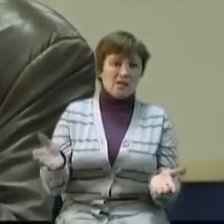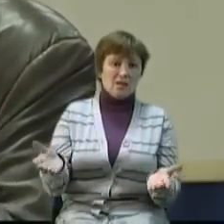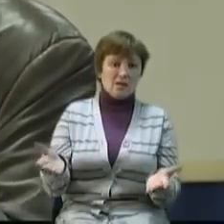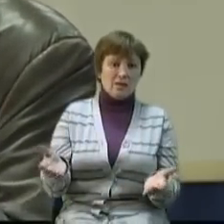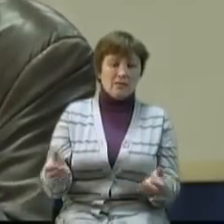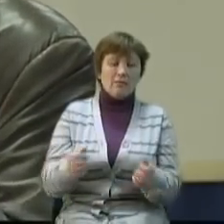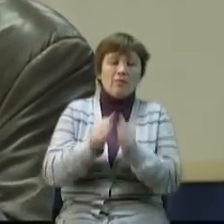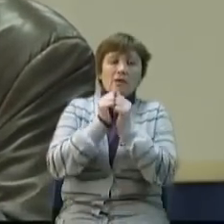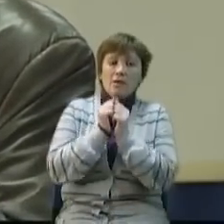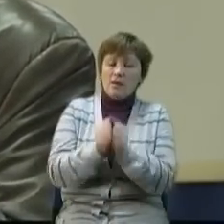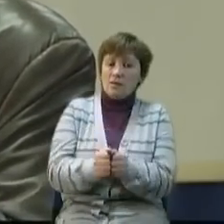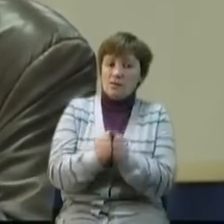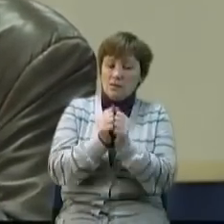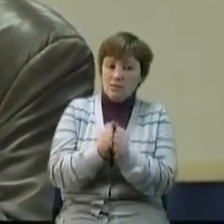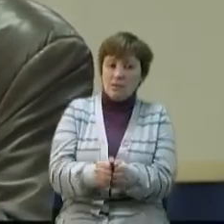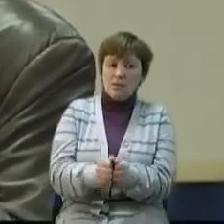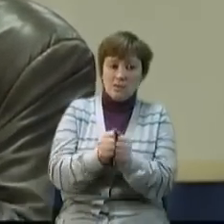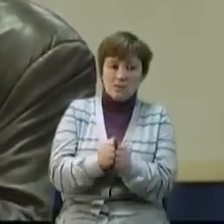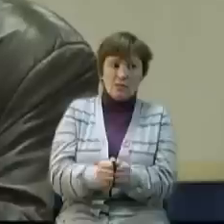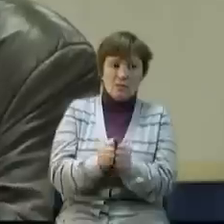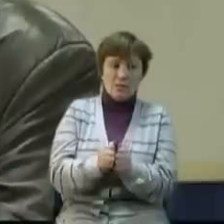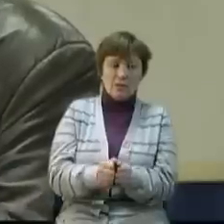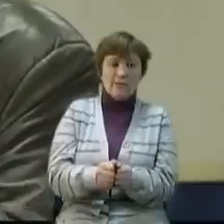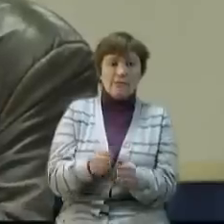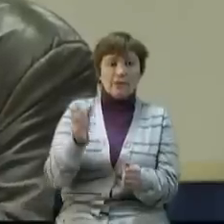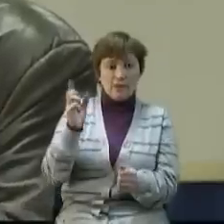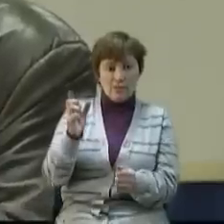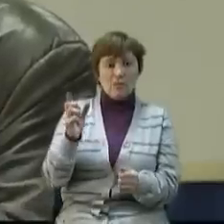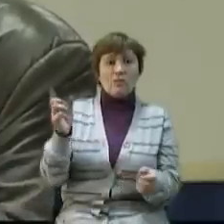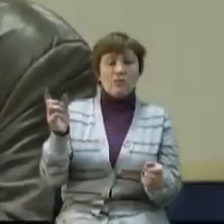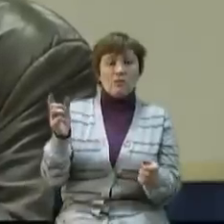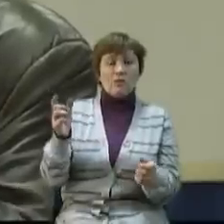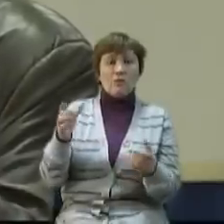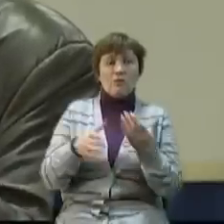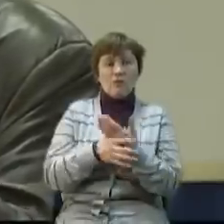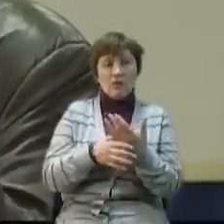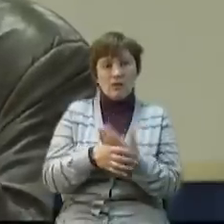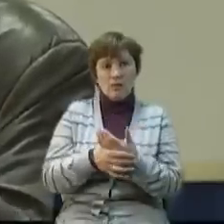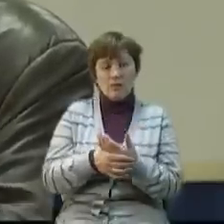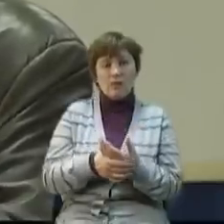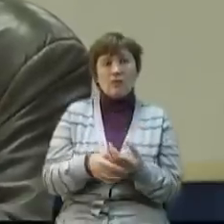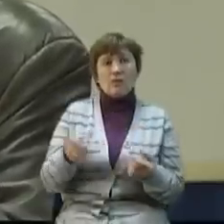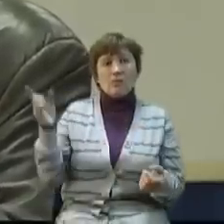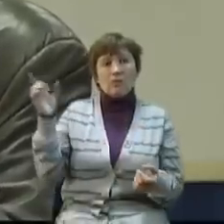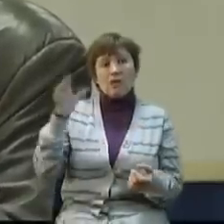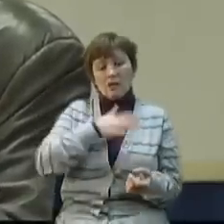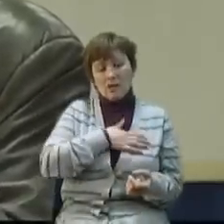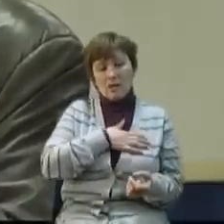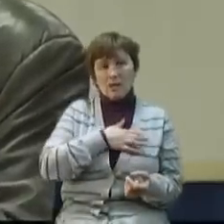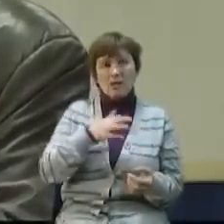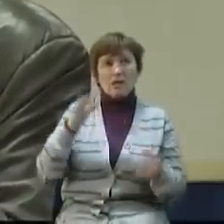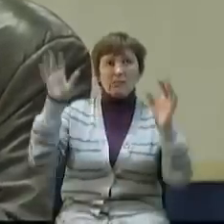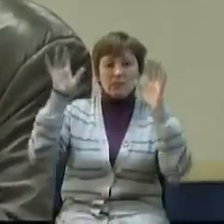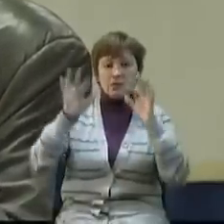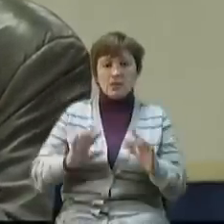я молился. И Бог пришел, и благодать опустилась. И как-то Бог открыл мне место Писания: